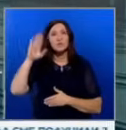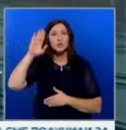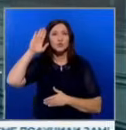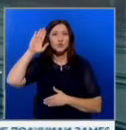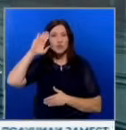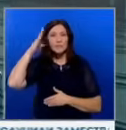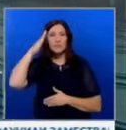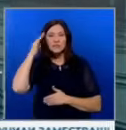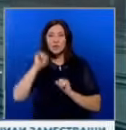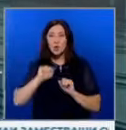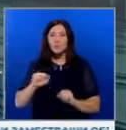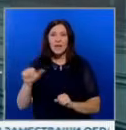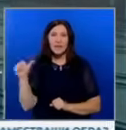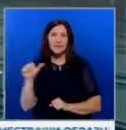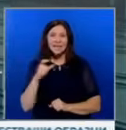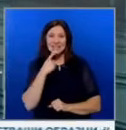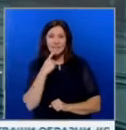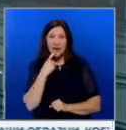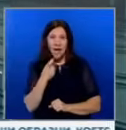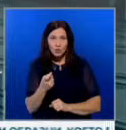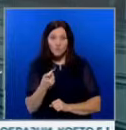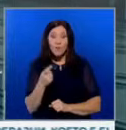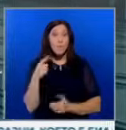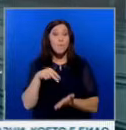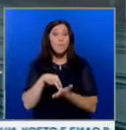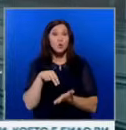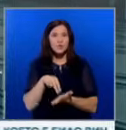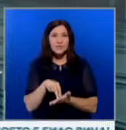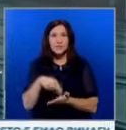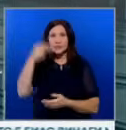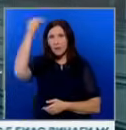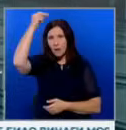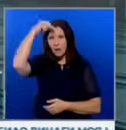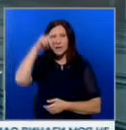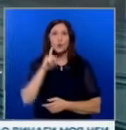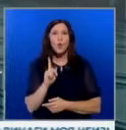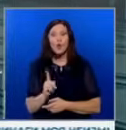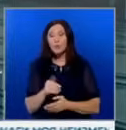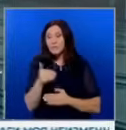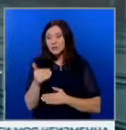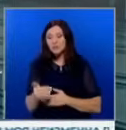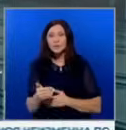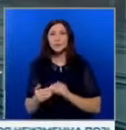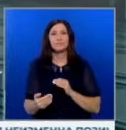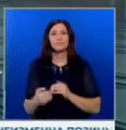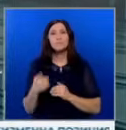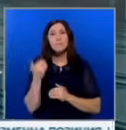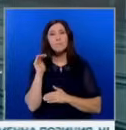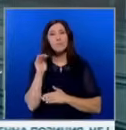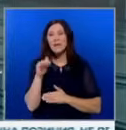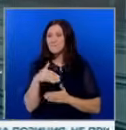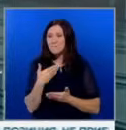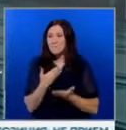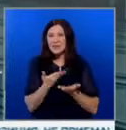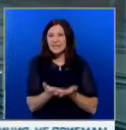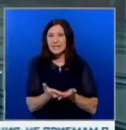на отбраната Атанас Запрянов по позицията на България, която предстои да бъде представена срещата на върха на